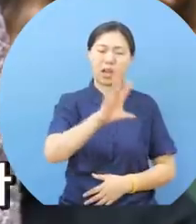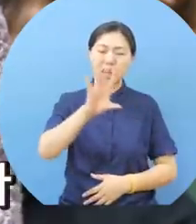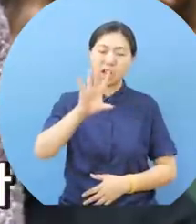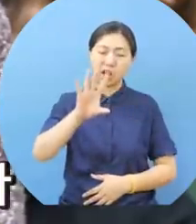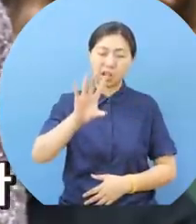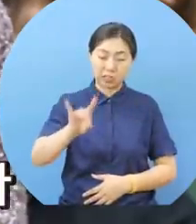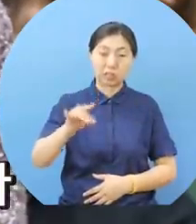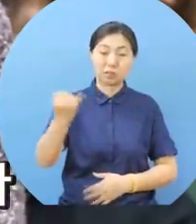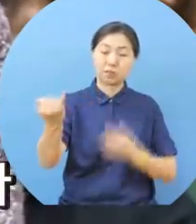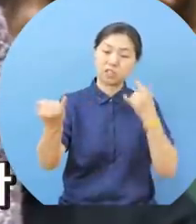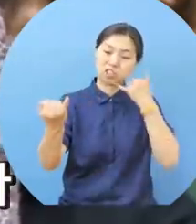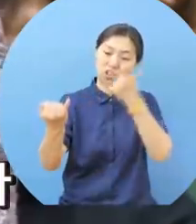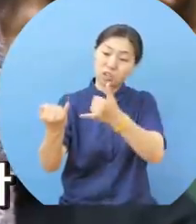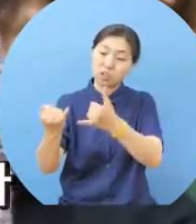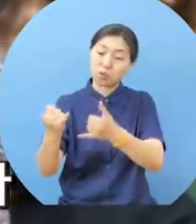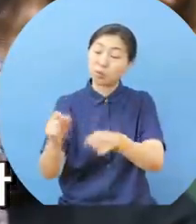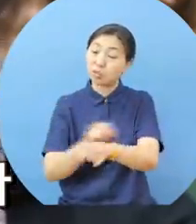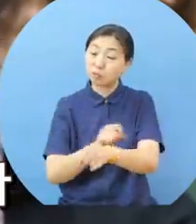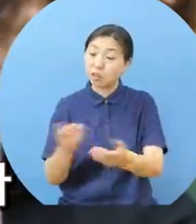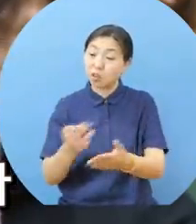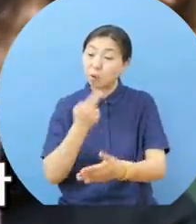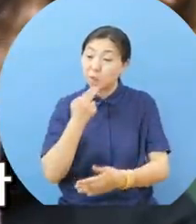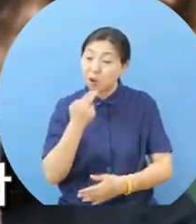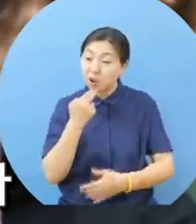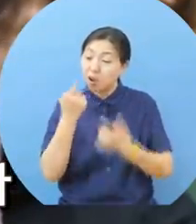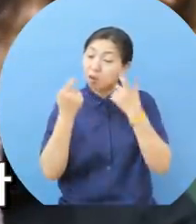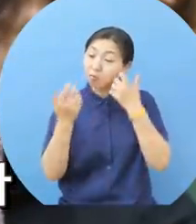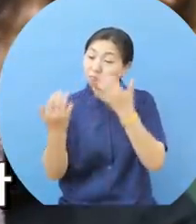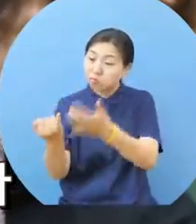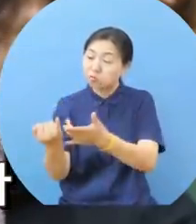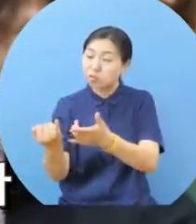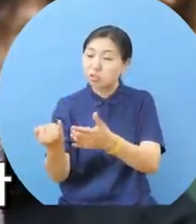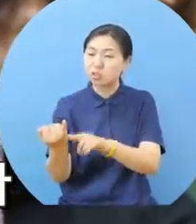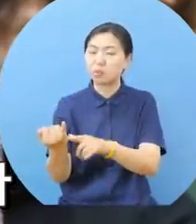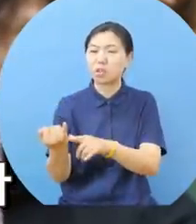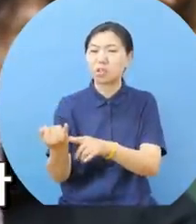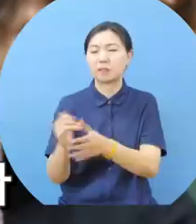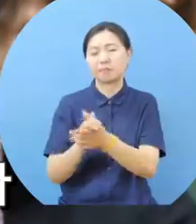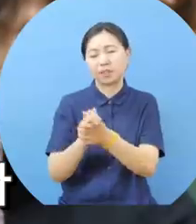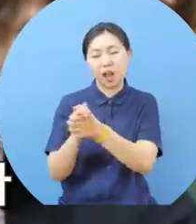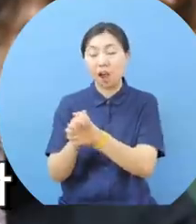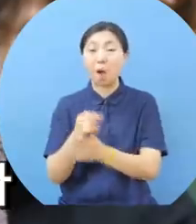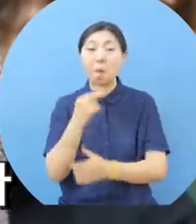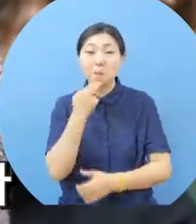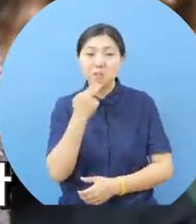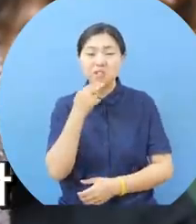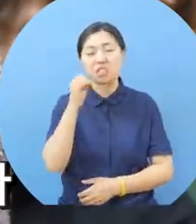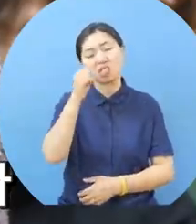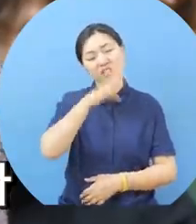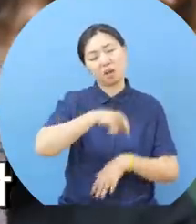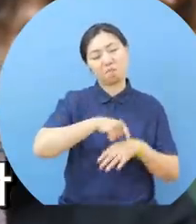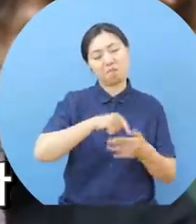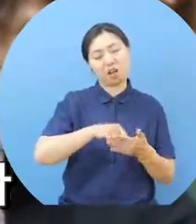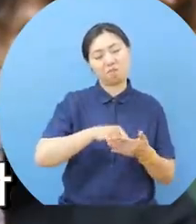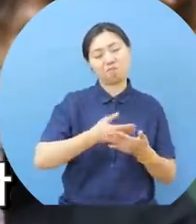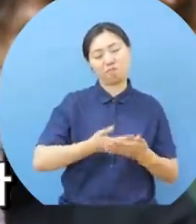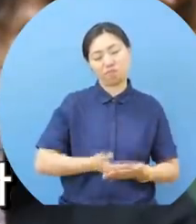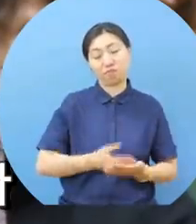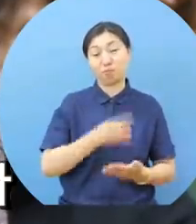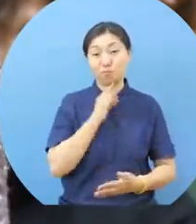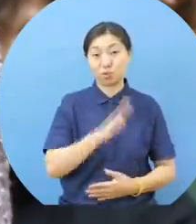전화를 해서 별일 없냐고 먹긴 하는데 예전 처럼 살 같지는 않고 마음이 그저 부럽기만